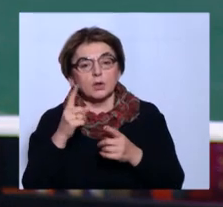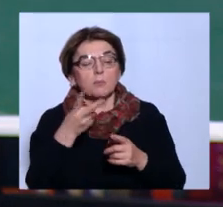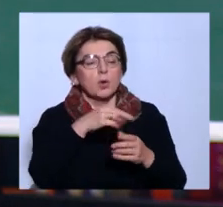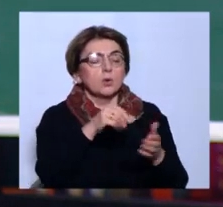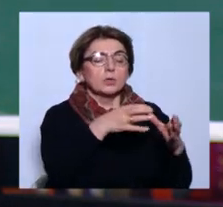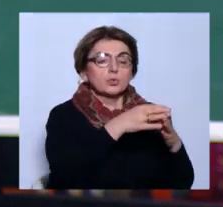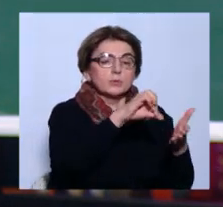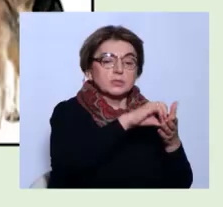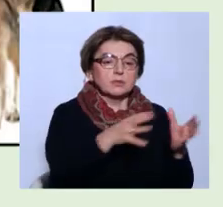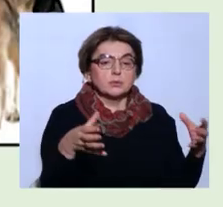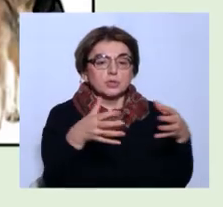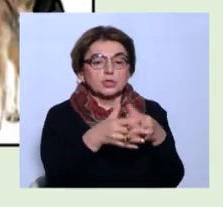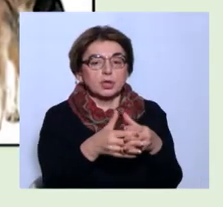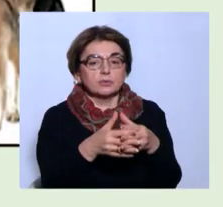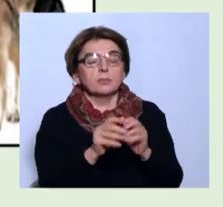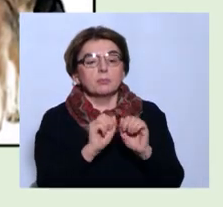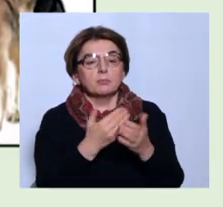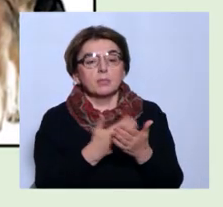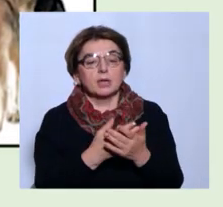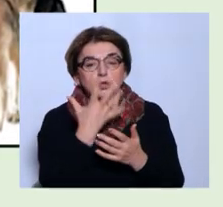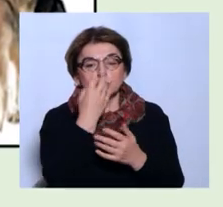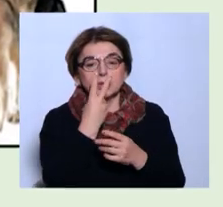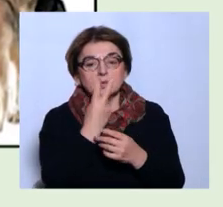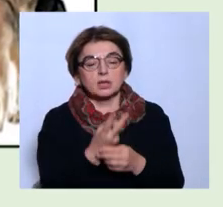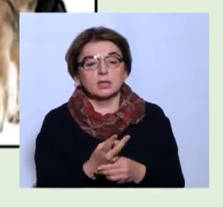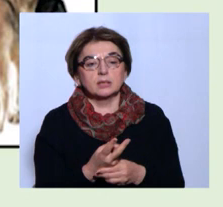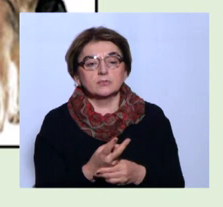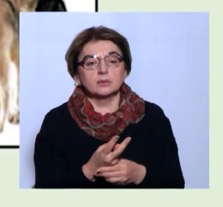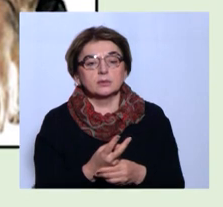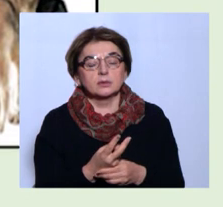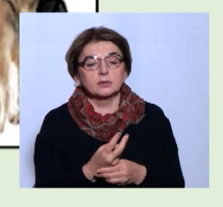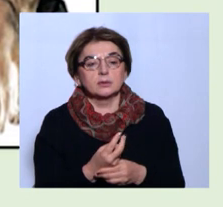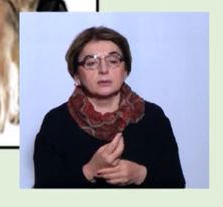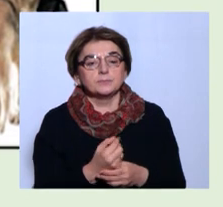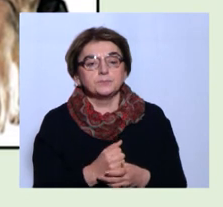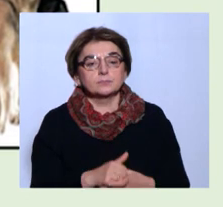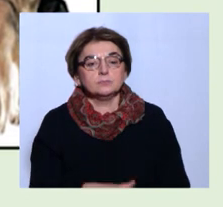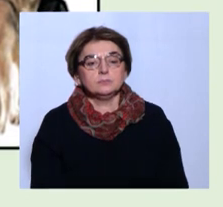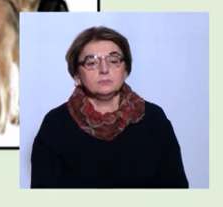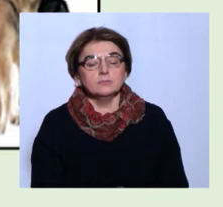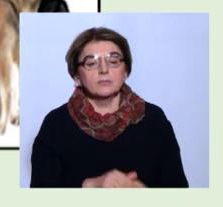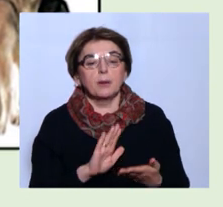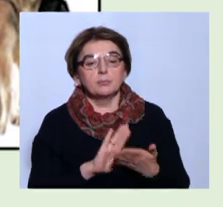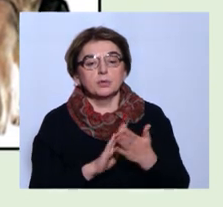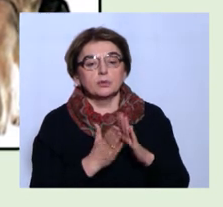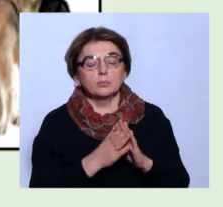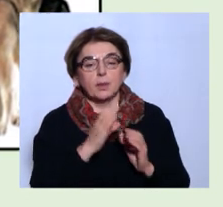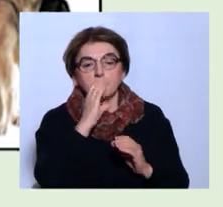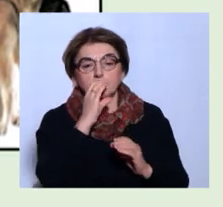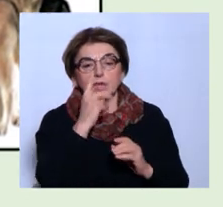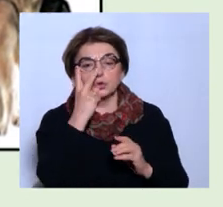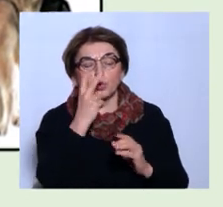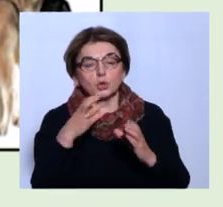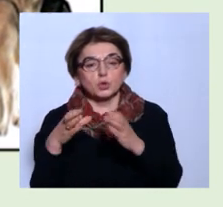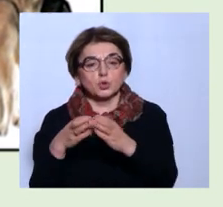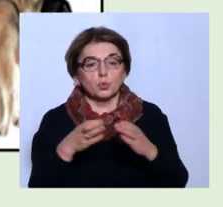მეორე პოპულაციის წევრებს. აი მაგალითად ეს სურათზე, ესე იგი გამოსახული გვაქვს პირობითად მგლების ორი